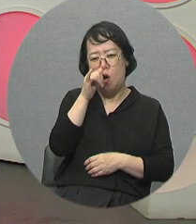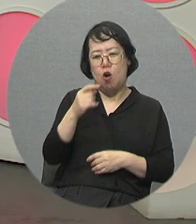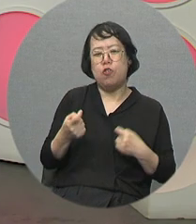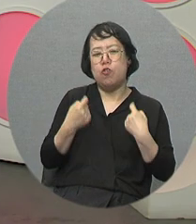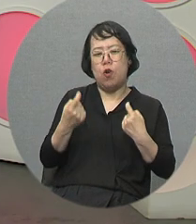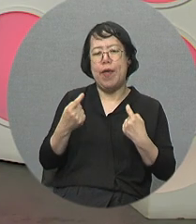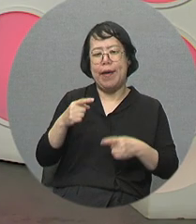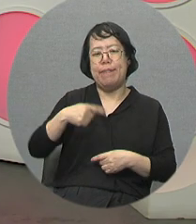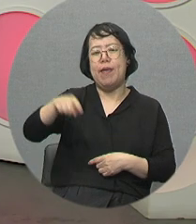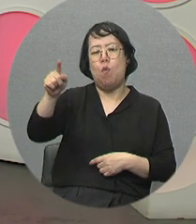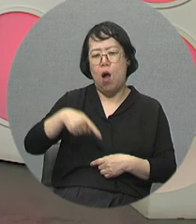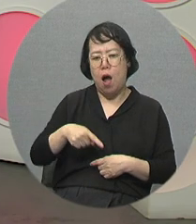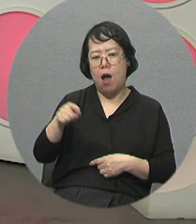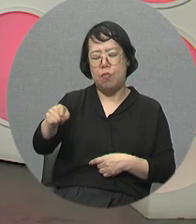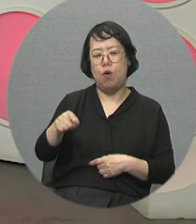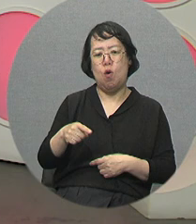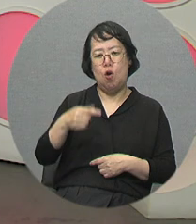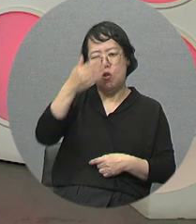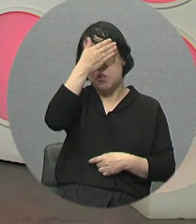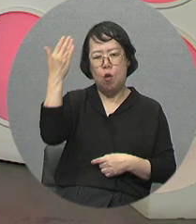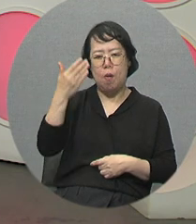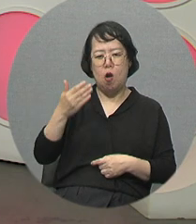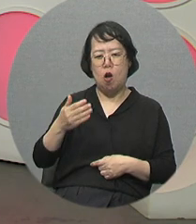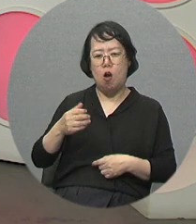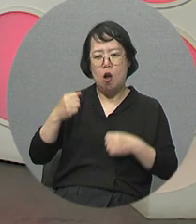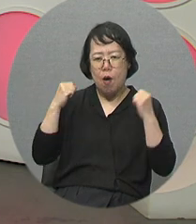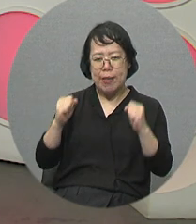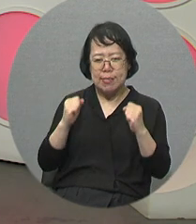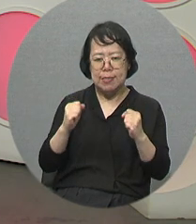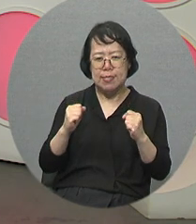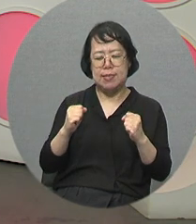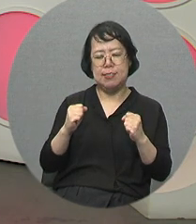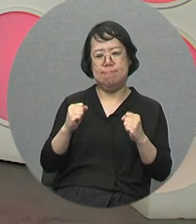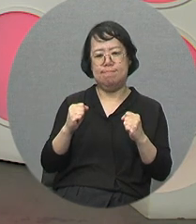다시 일어날 수 있어. 모두 널 응원한다는 사실을 잊지 마.